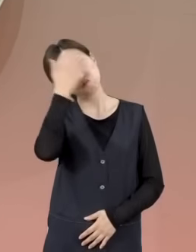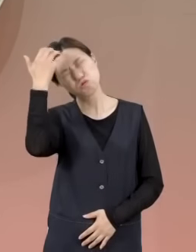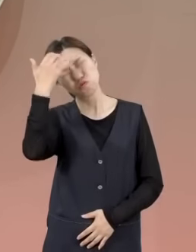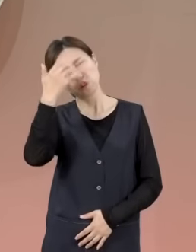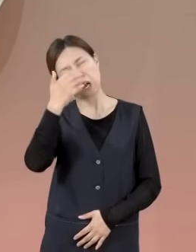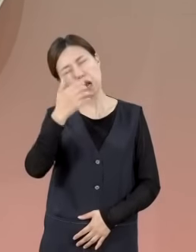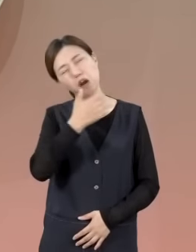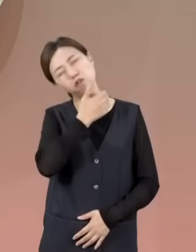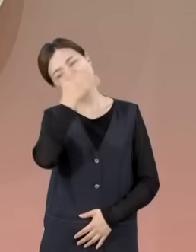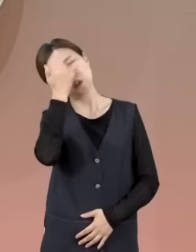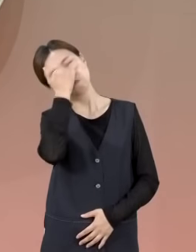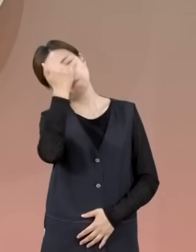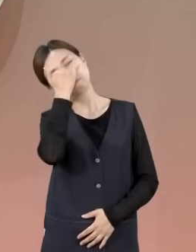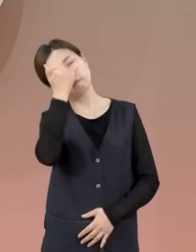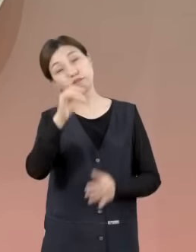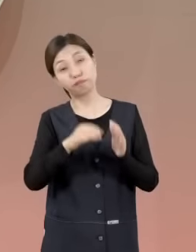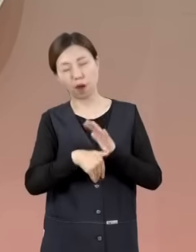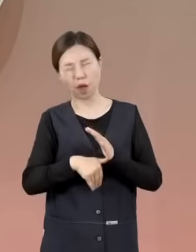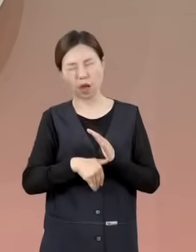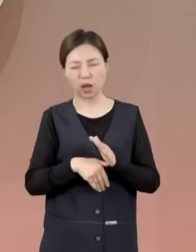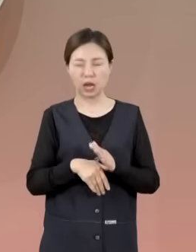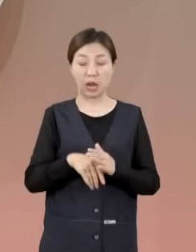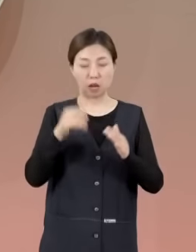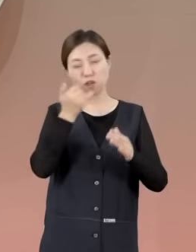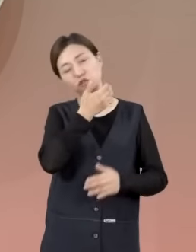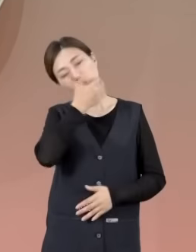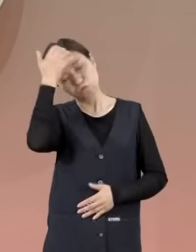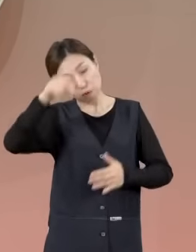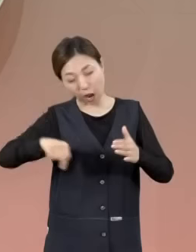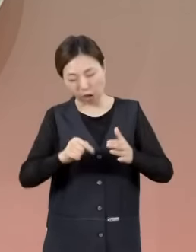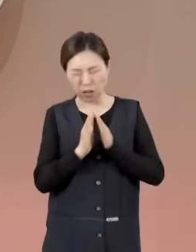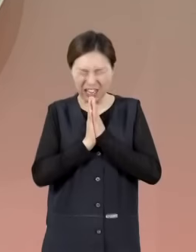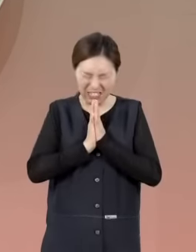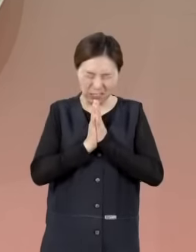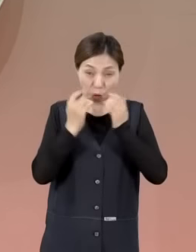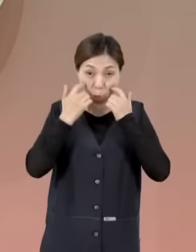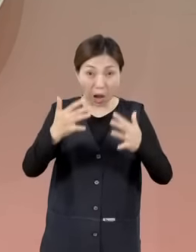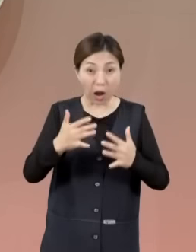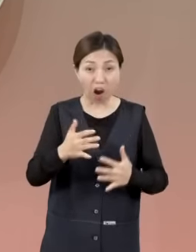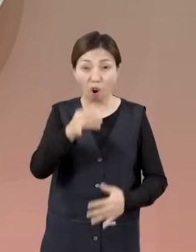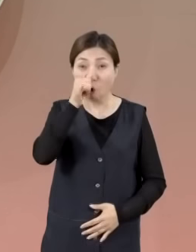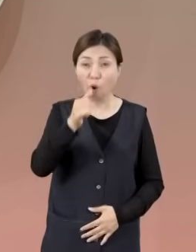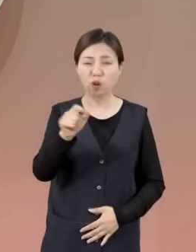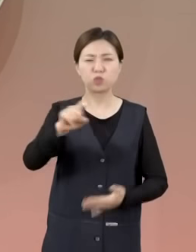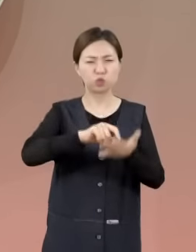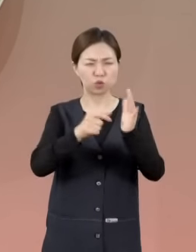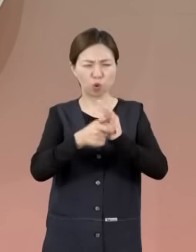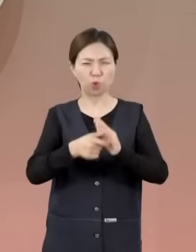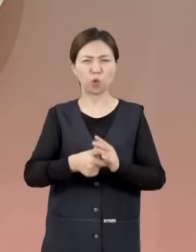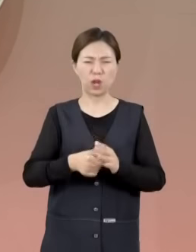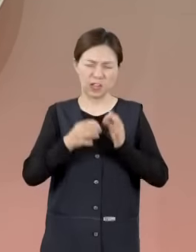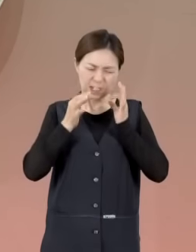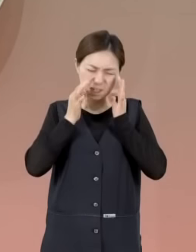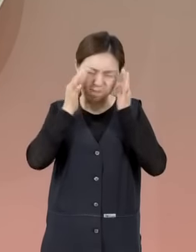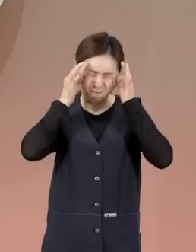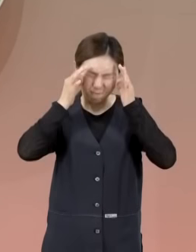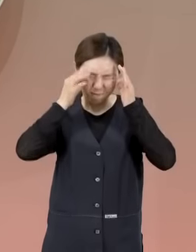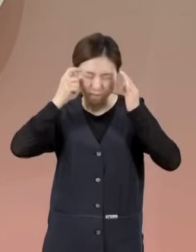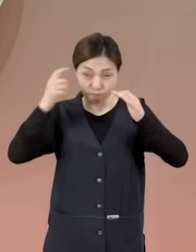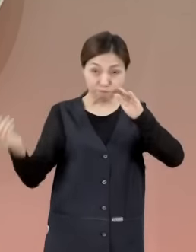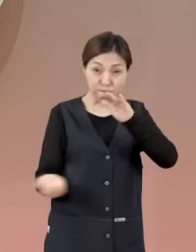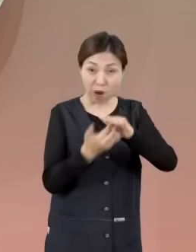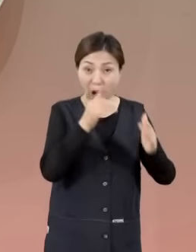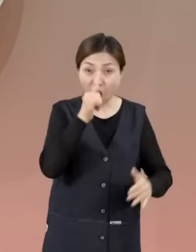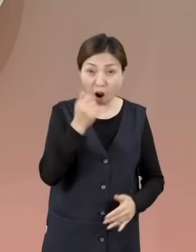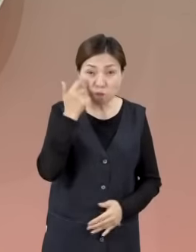딴짓 안 하고 꿈을 건데 꿈에서도 딱 기도할 정도가 되냐는 거예요 천수경